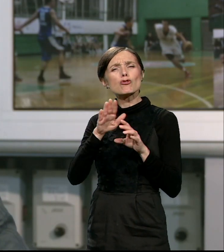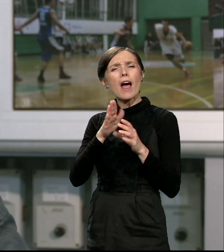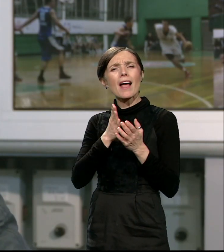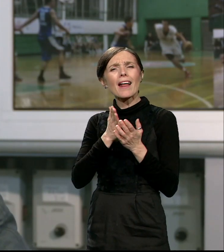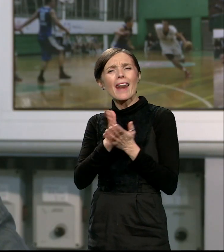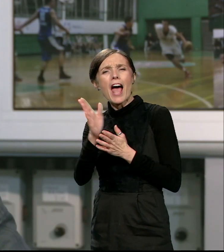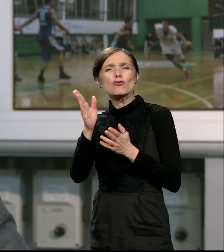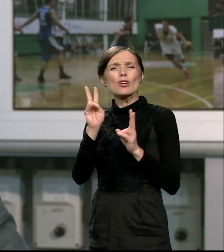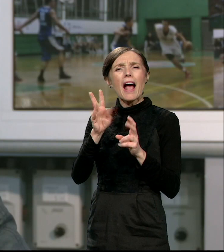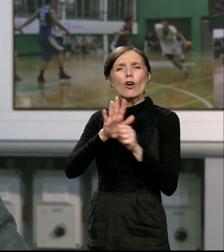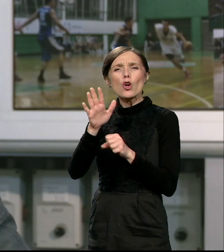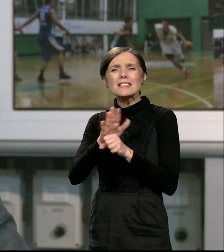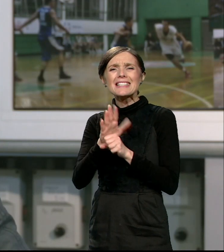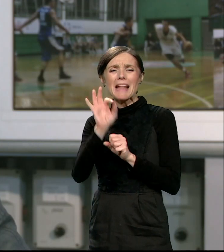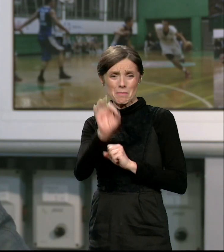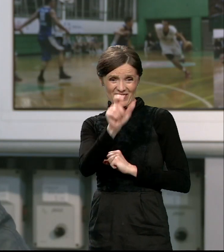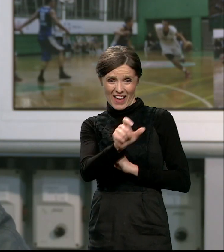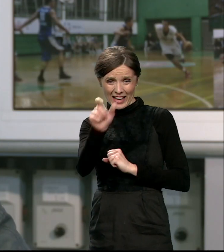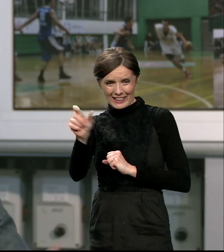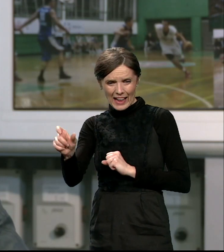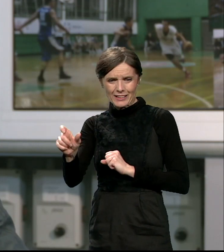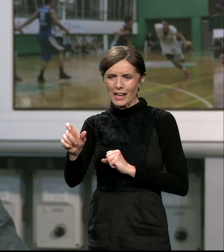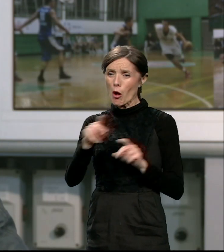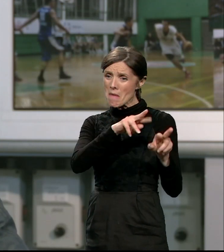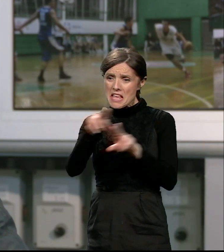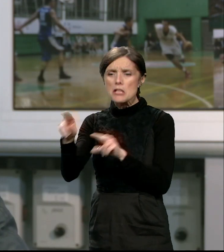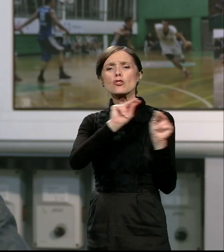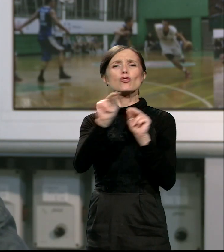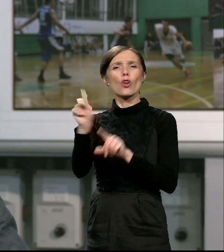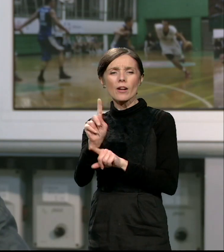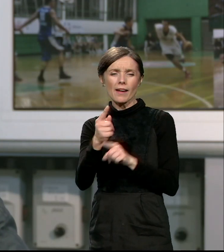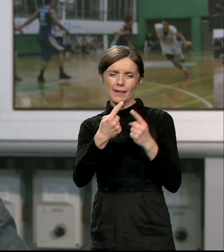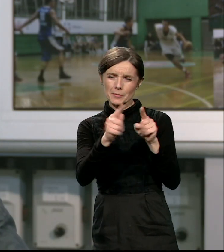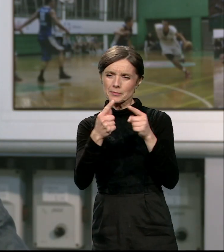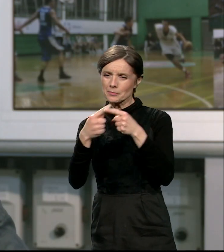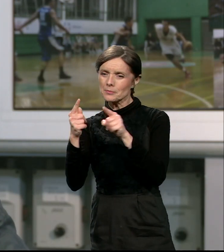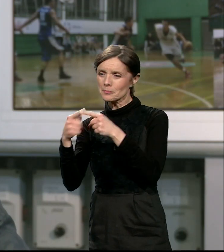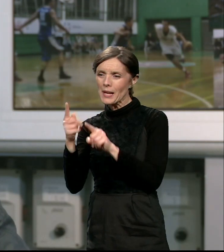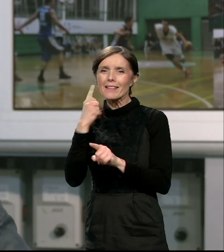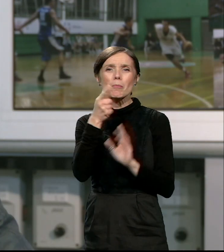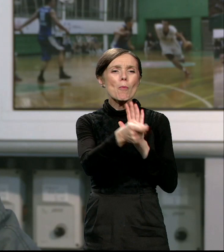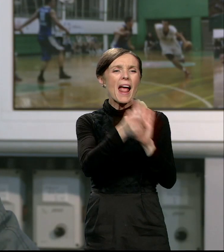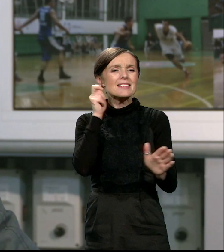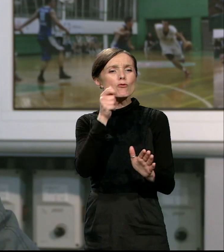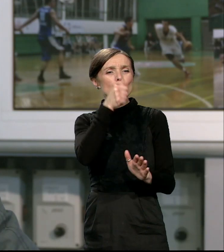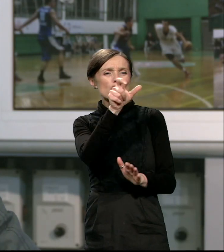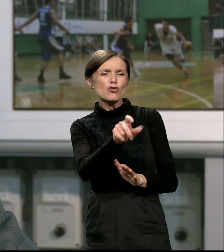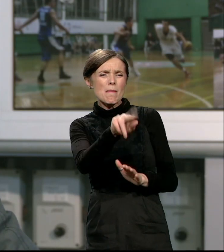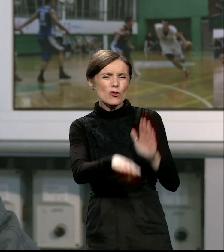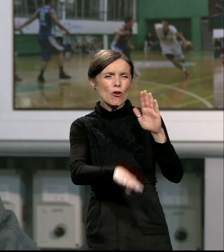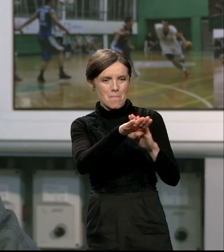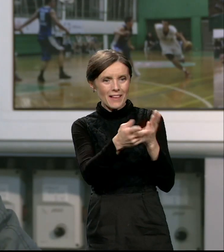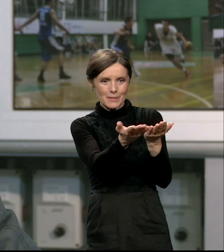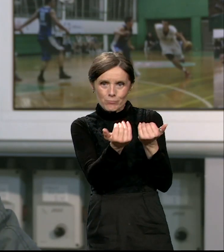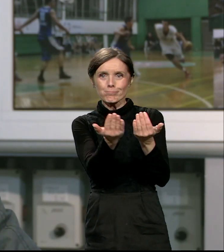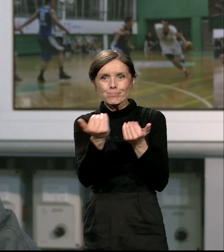neki poseban, specifičan način i da da ono najbolje, svako dete da da najbolje ono od sebe. Da